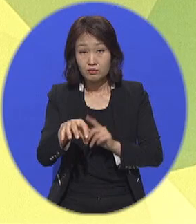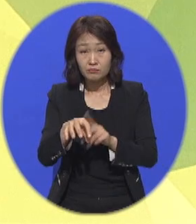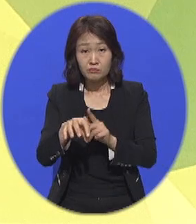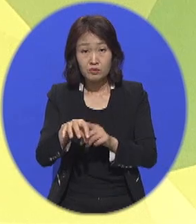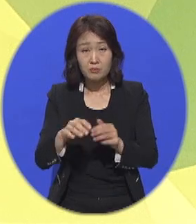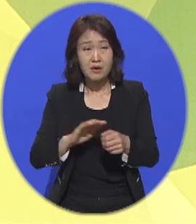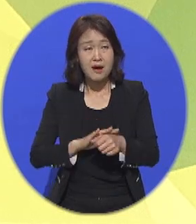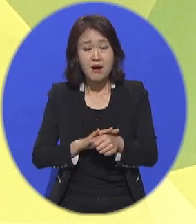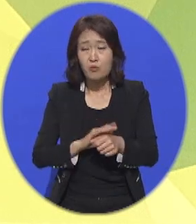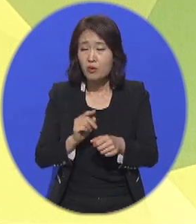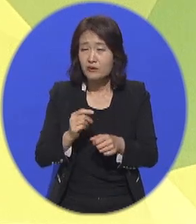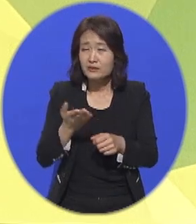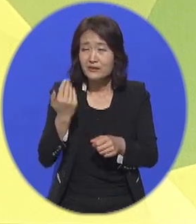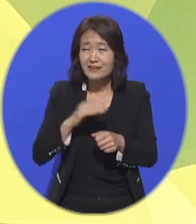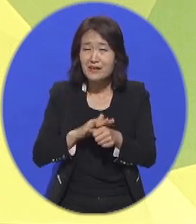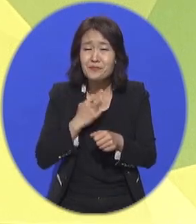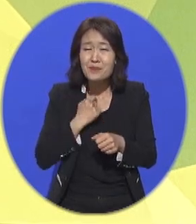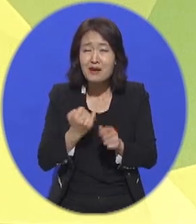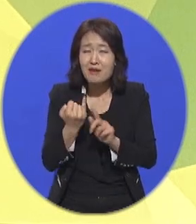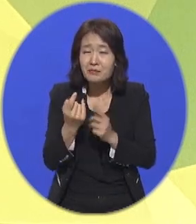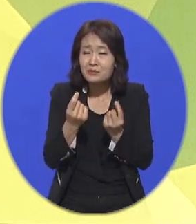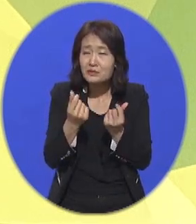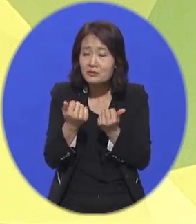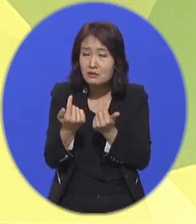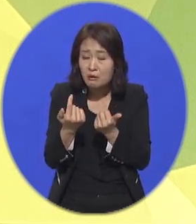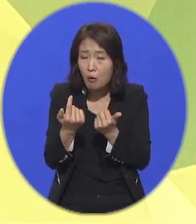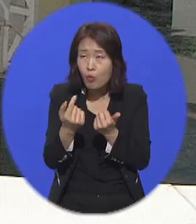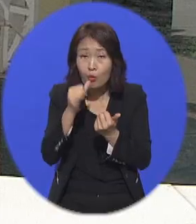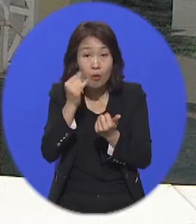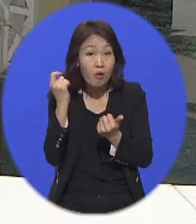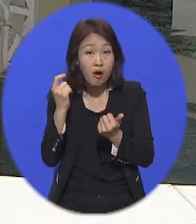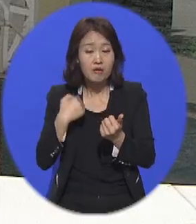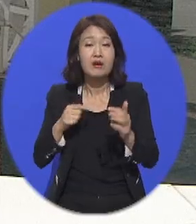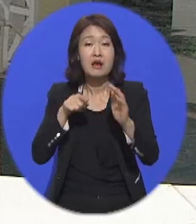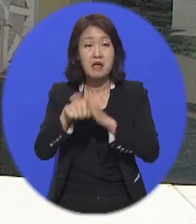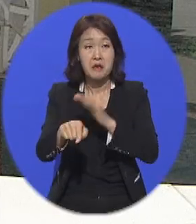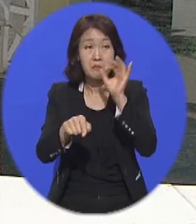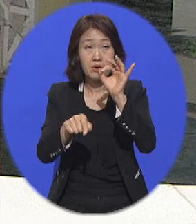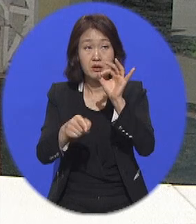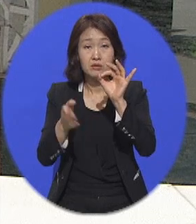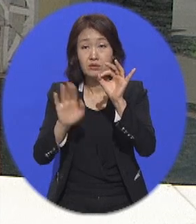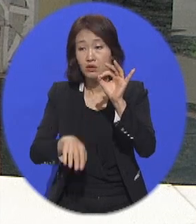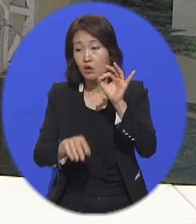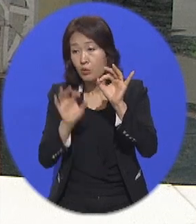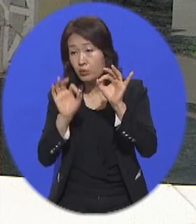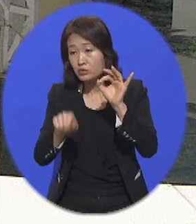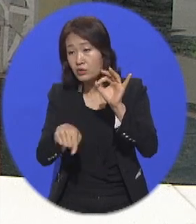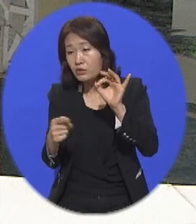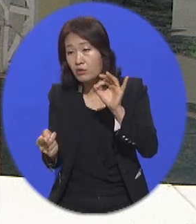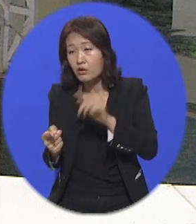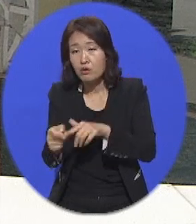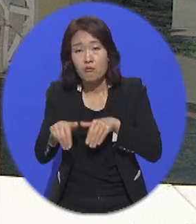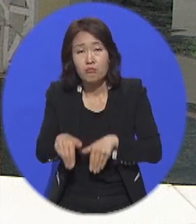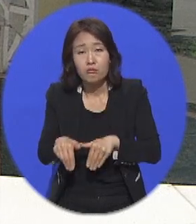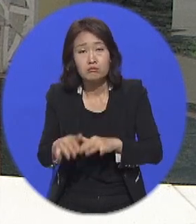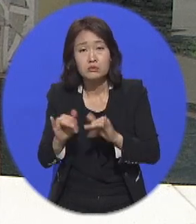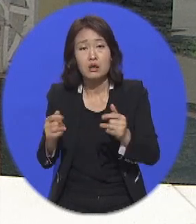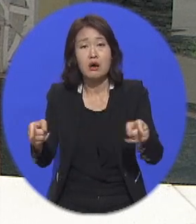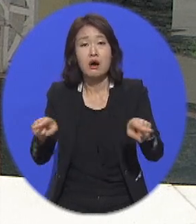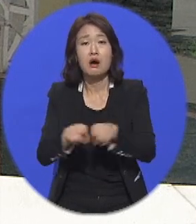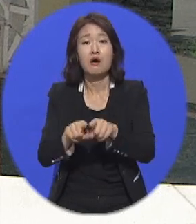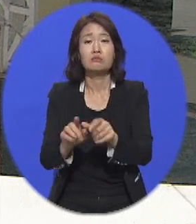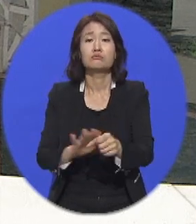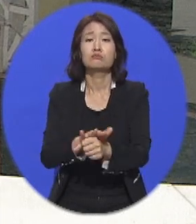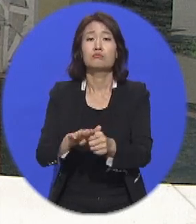자기가 애첩하고 비슷한 사람이 있다 했습니다. 가봤습니다. 갔는데 아니 옆집 하인하고 살고 있습니다. 아니